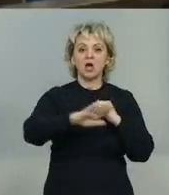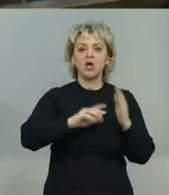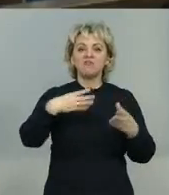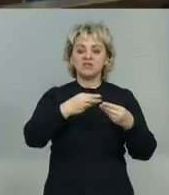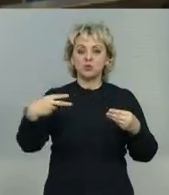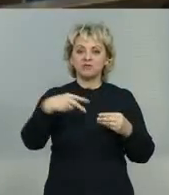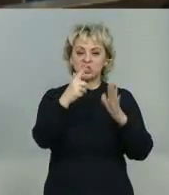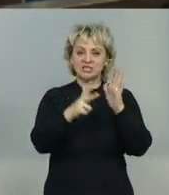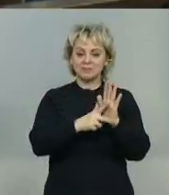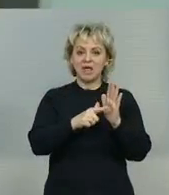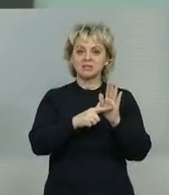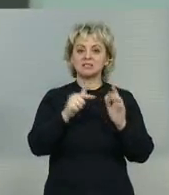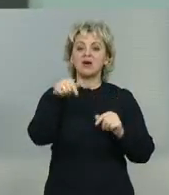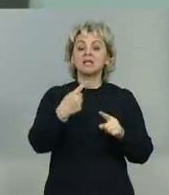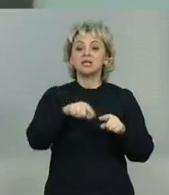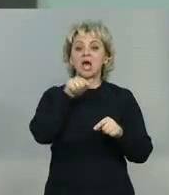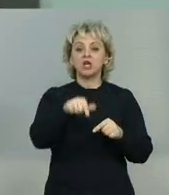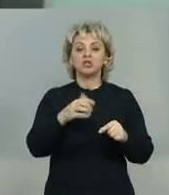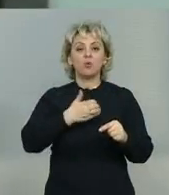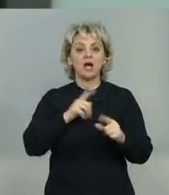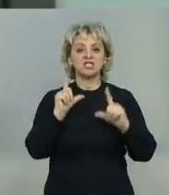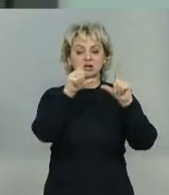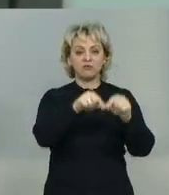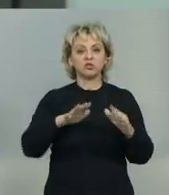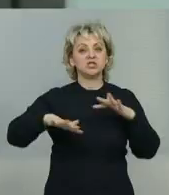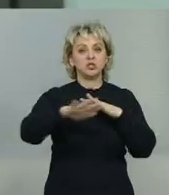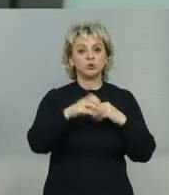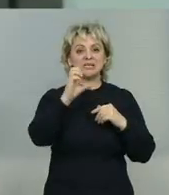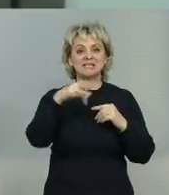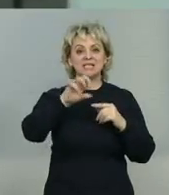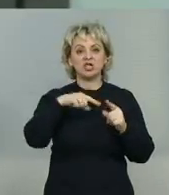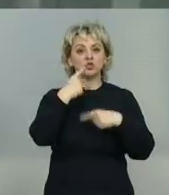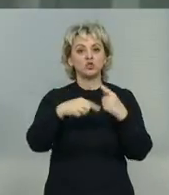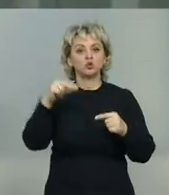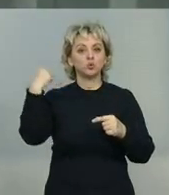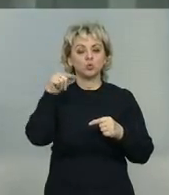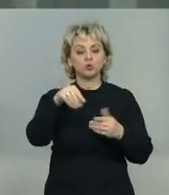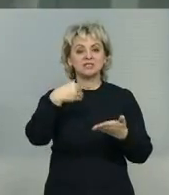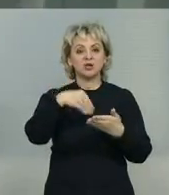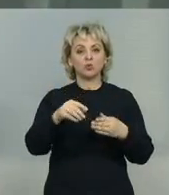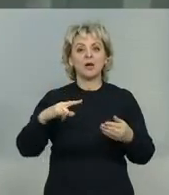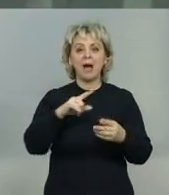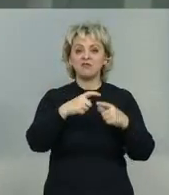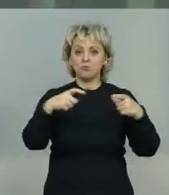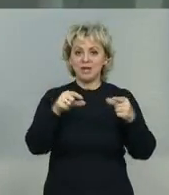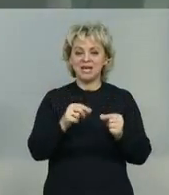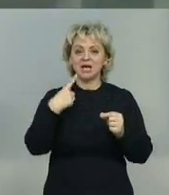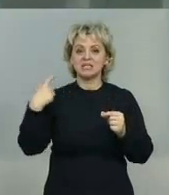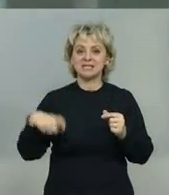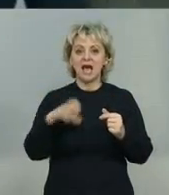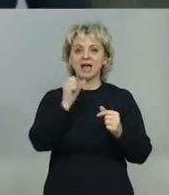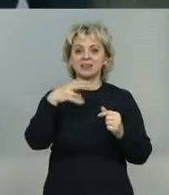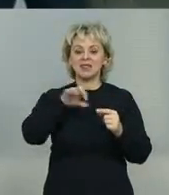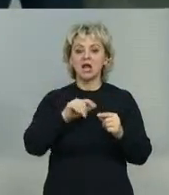весной 2017-го. Для этого они собирались выехать на территорию Сирии через Турцию. Купили авиабилеты из Краснодара в